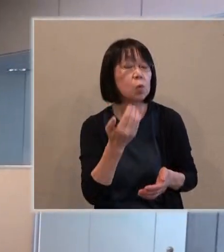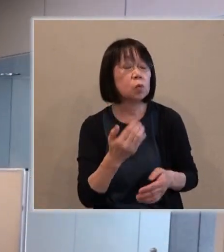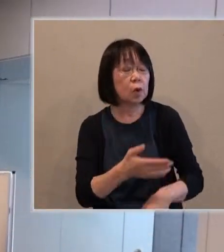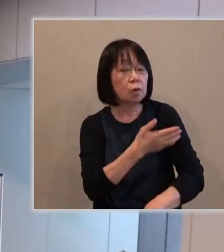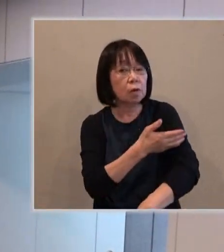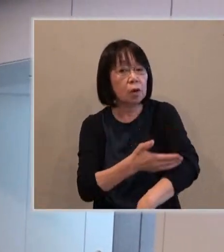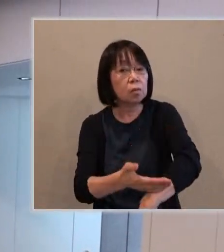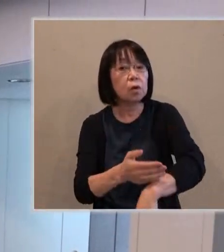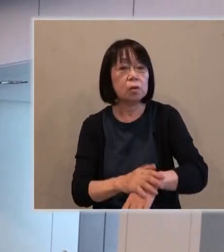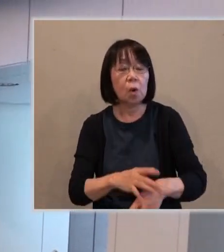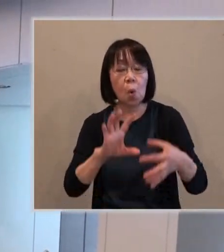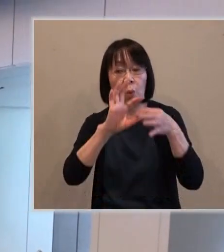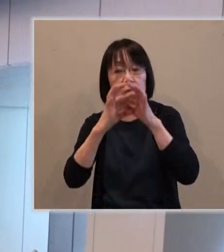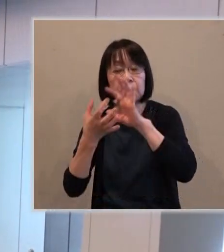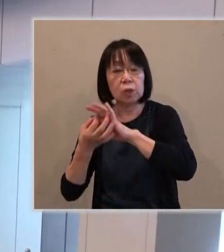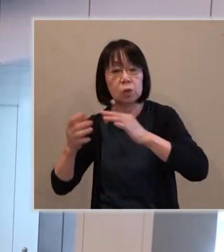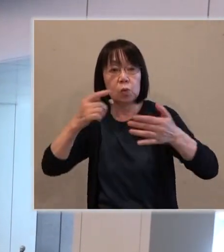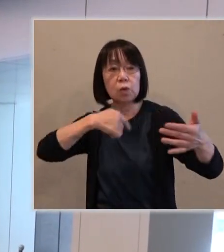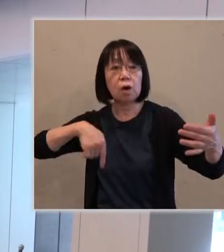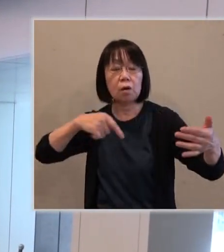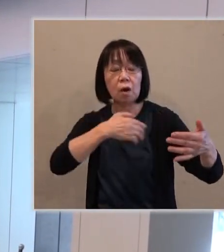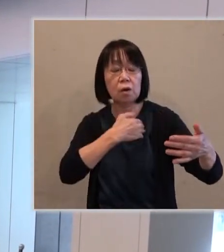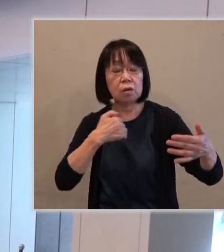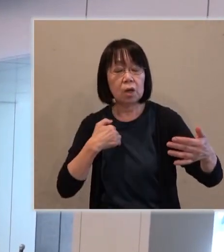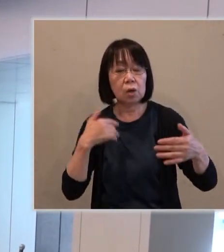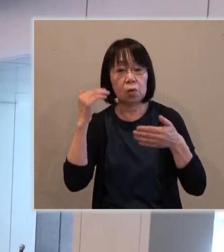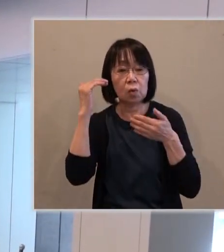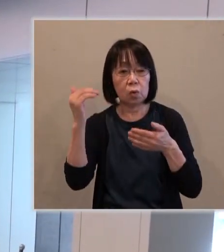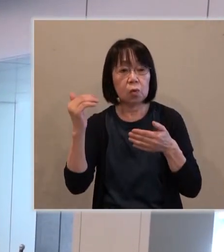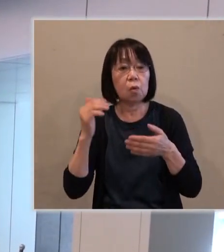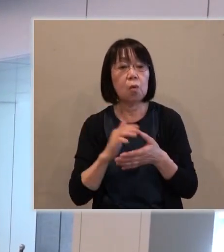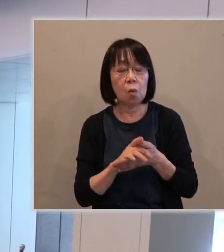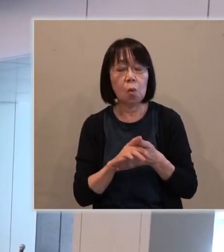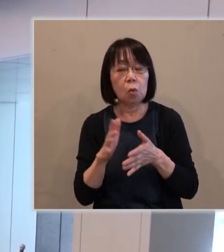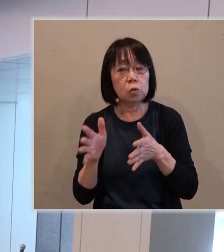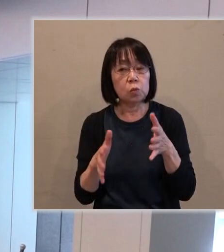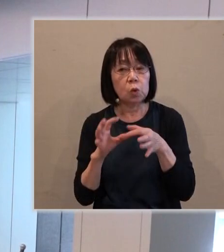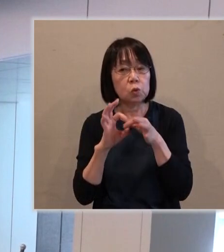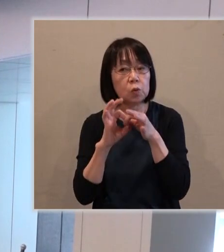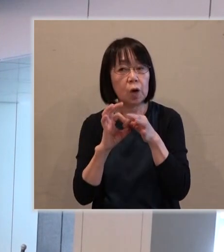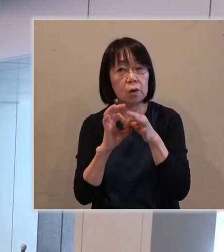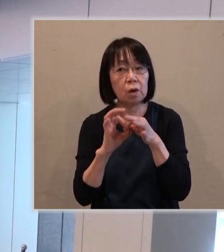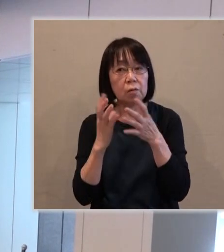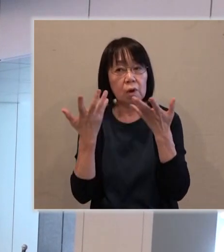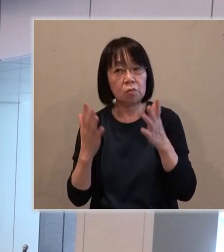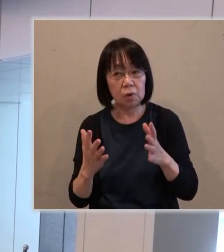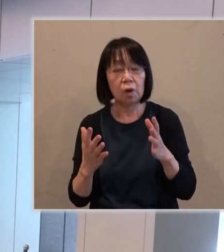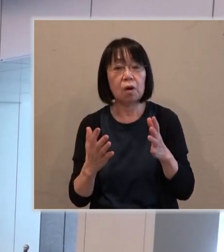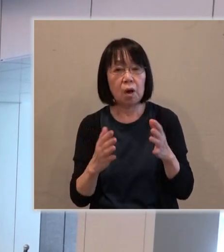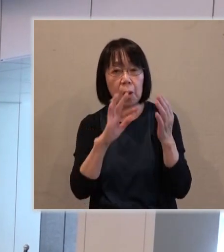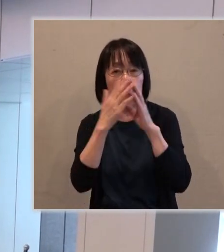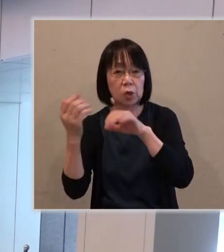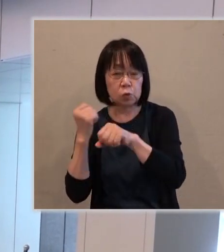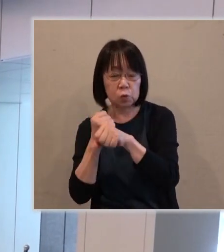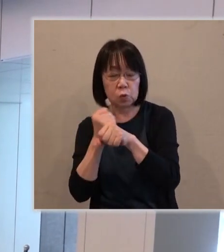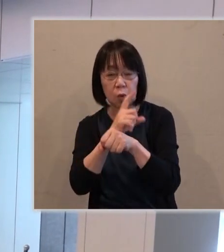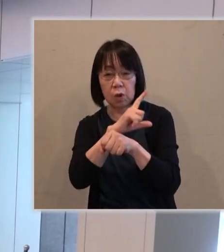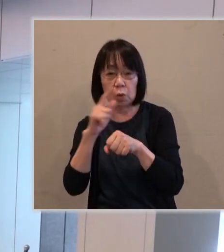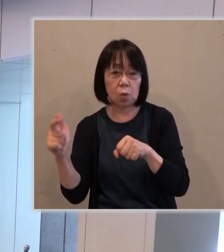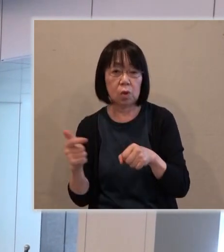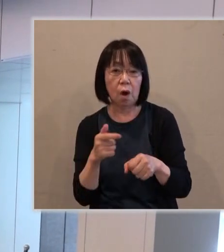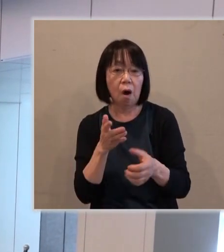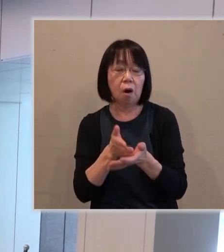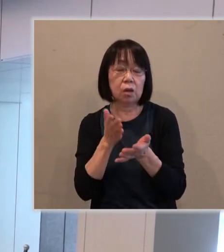してオリンピックっていうものでできることって もはやスポーツ関係なくて、街づくりのいろんな話が、今日展開されてて、その一